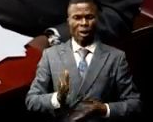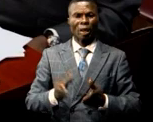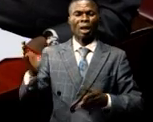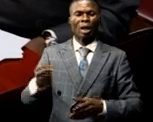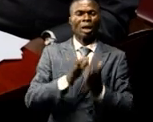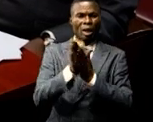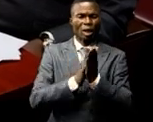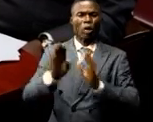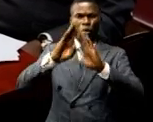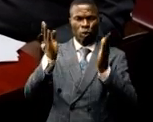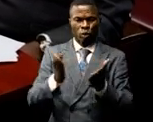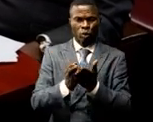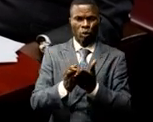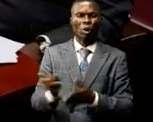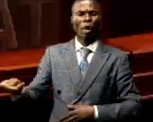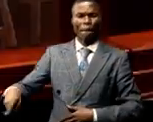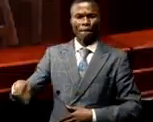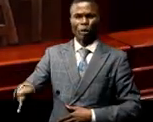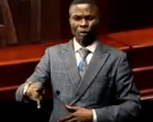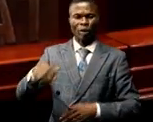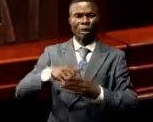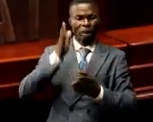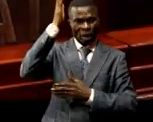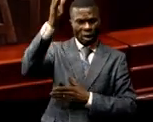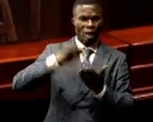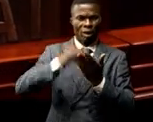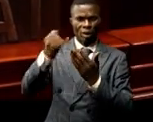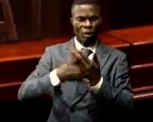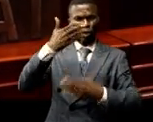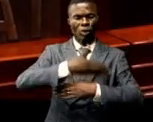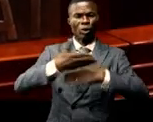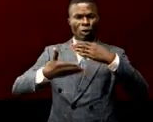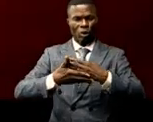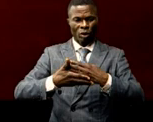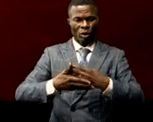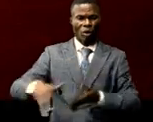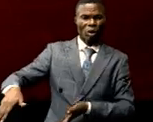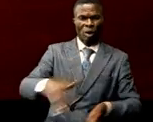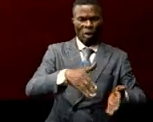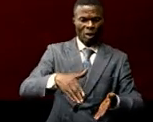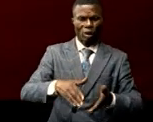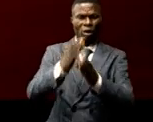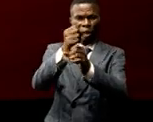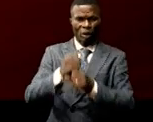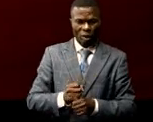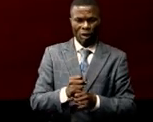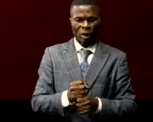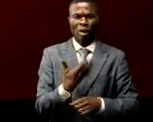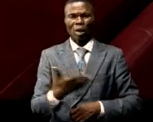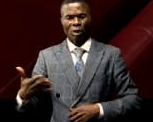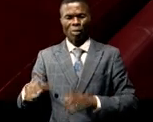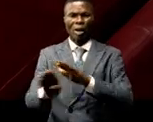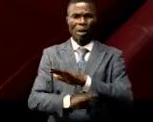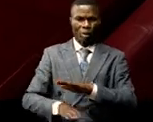de toutes les entités provinciales dans les projets de construction, réhabilitation et acquisition des infrastructures de base.